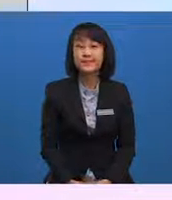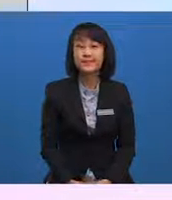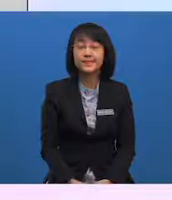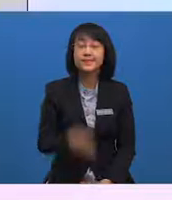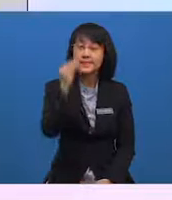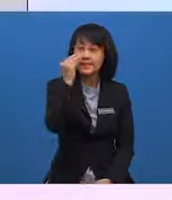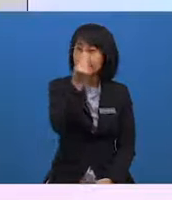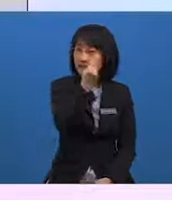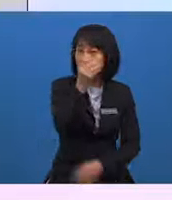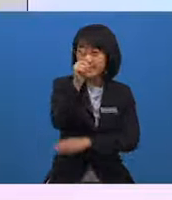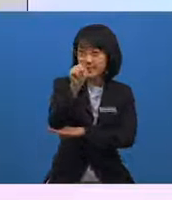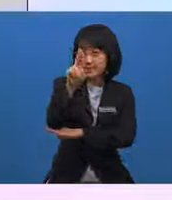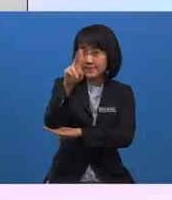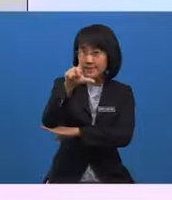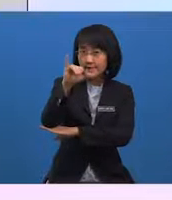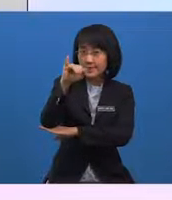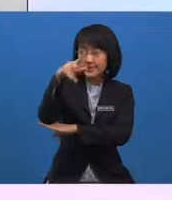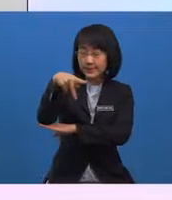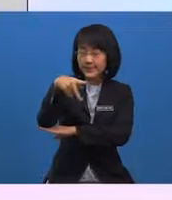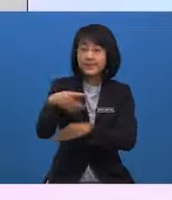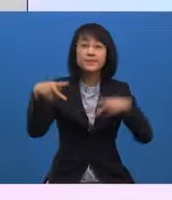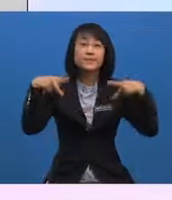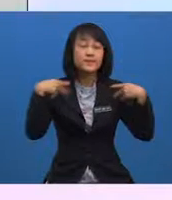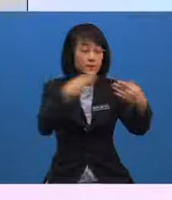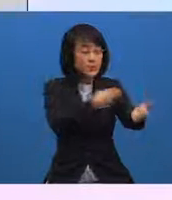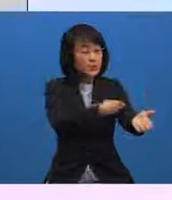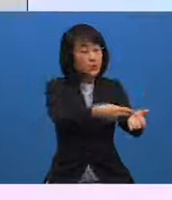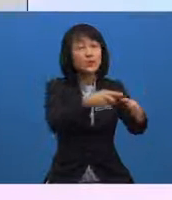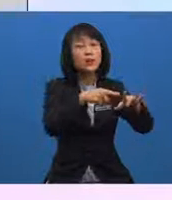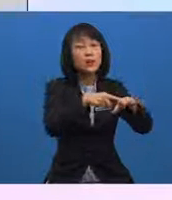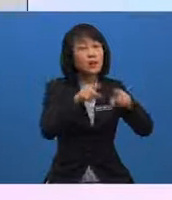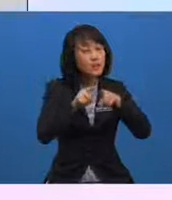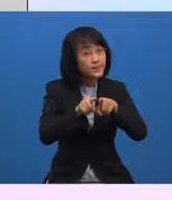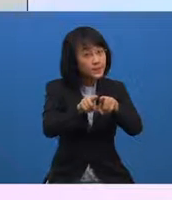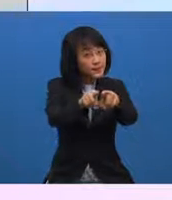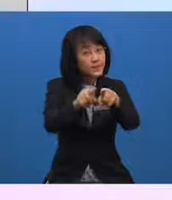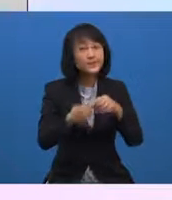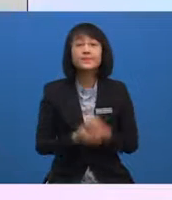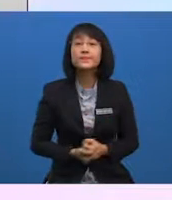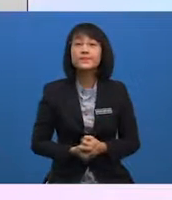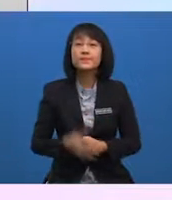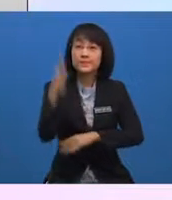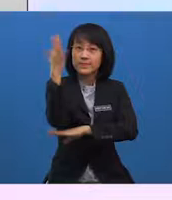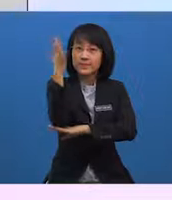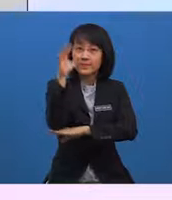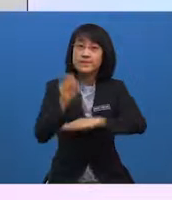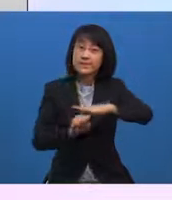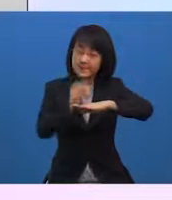Bunga tulip mempunyai urat daun selari. Begitu juga dengan pokok